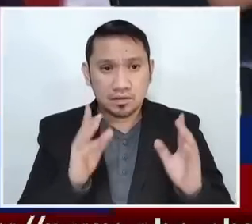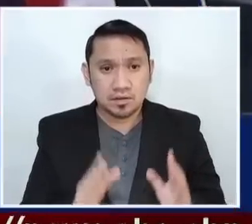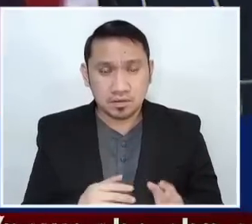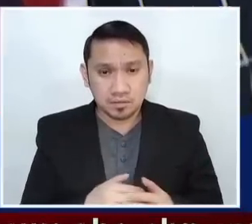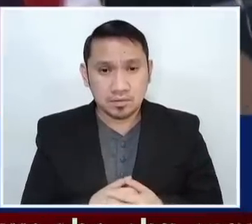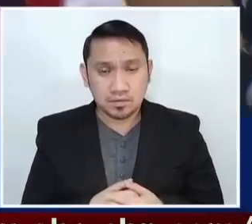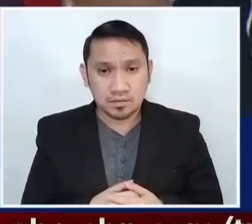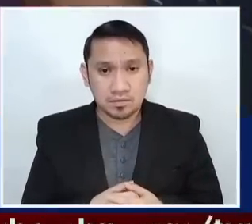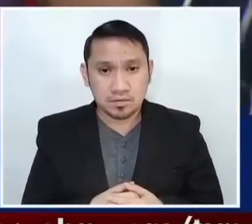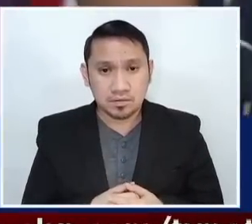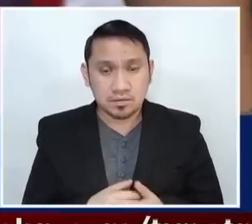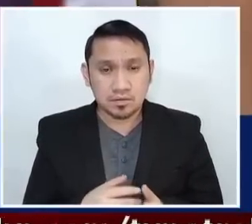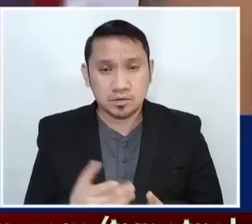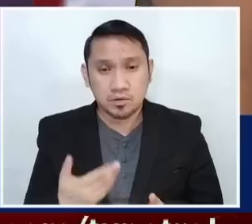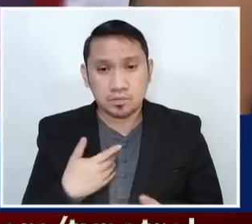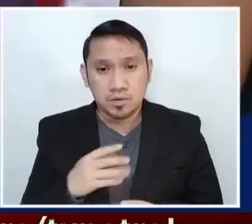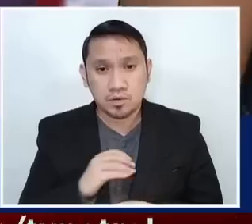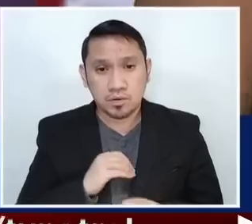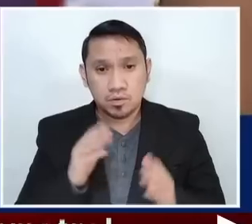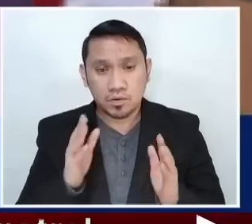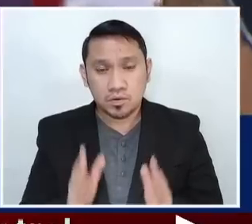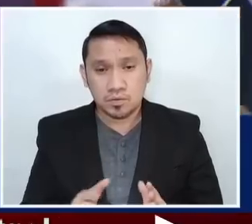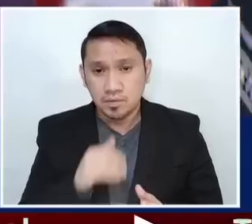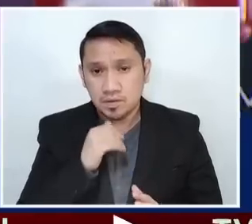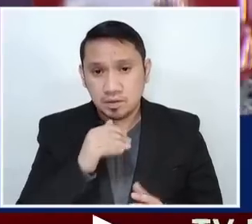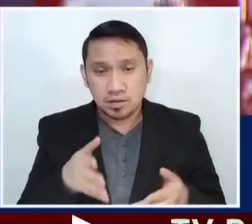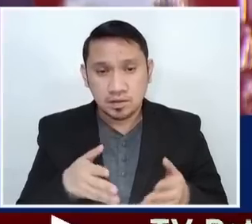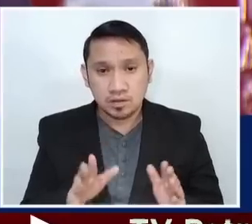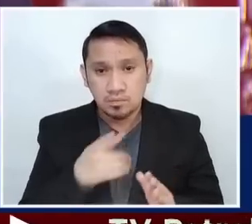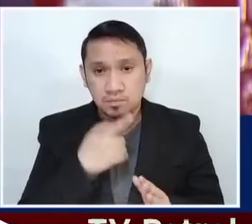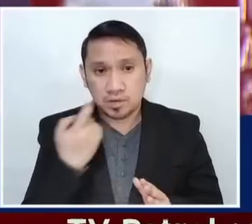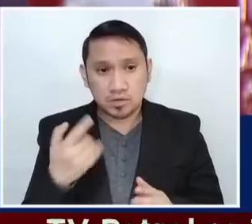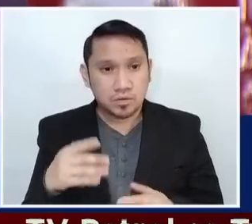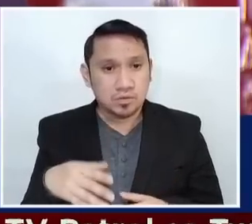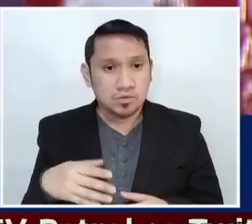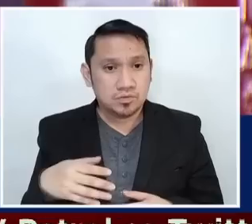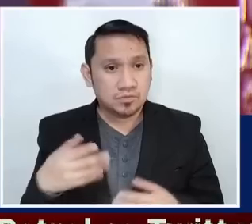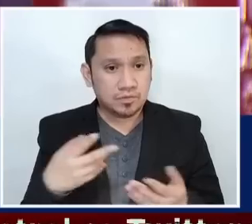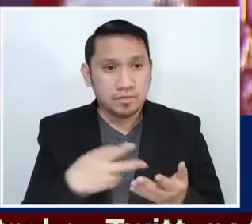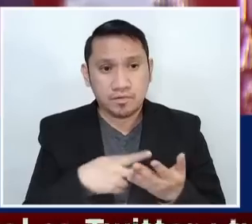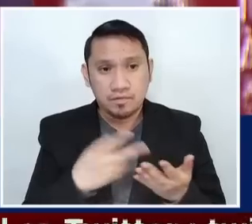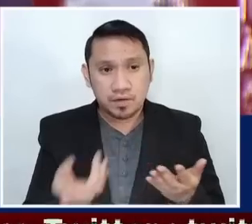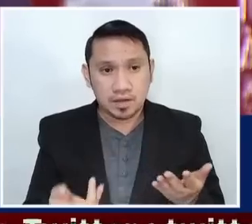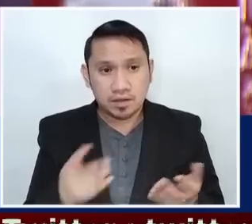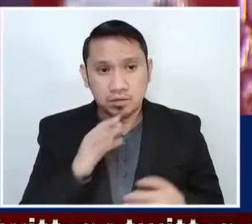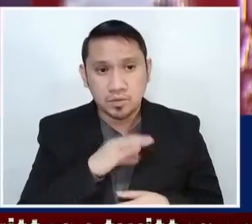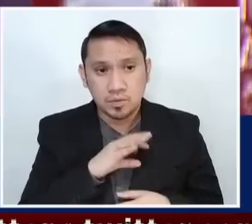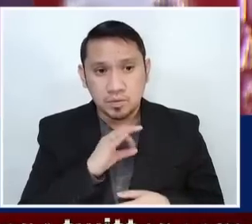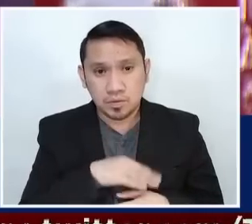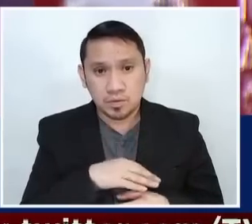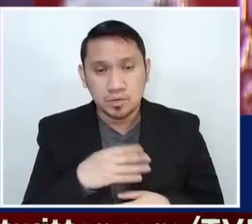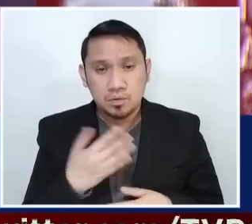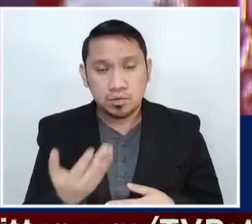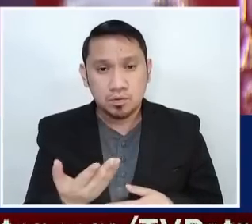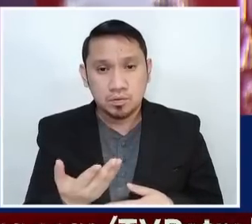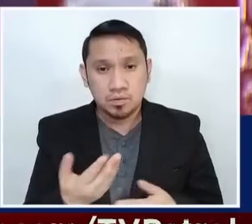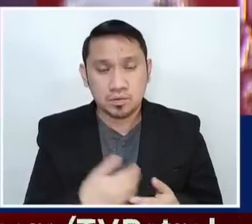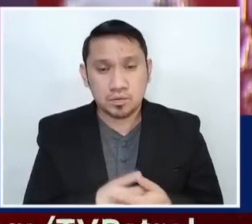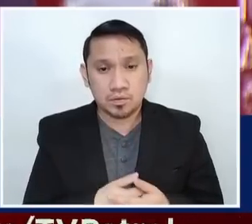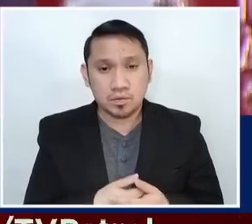mga operator, hindi na magpapabiyahe dahil lugi na. So ano mangyayari? Kawawa ang mga